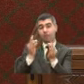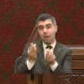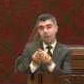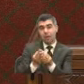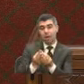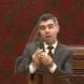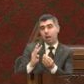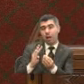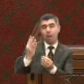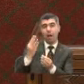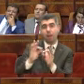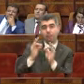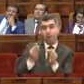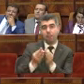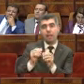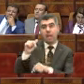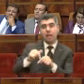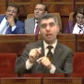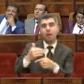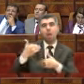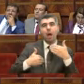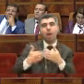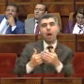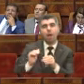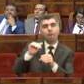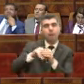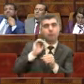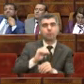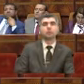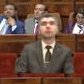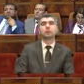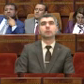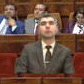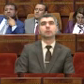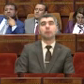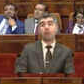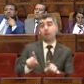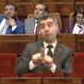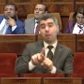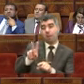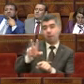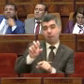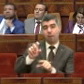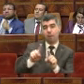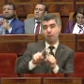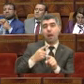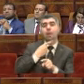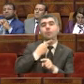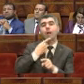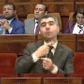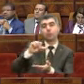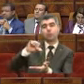أسر مغربية معنية بالإعاقة. سيد الوزيرة، يعرف إقليم الناظور نسبة انتشار الإعاقة تقدر